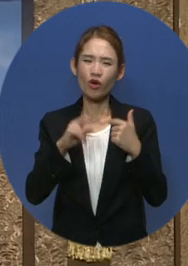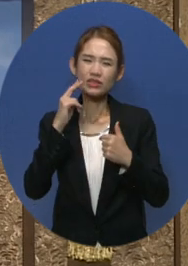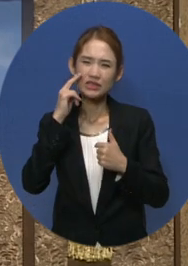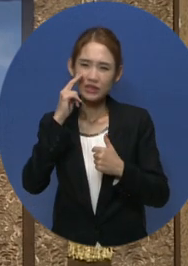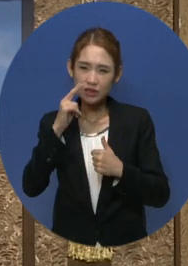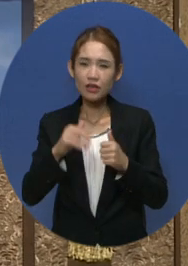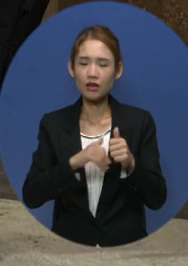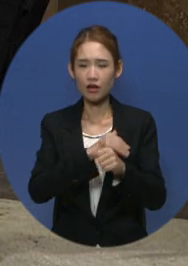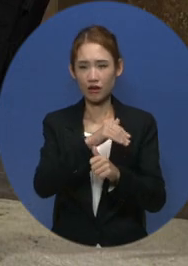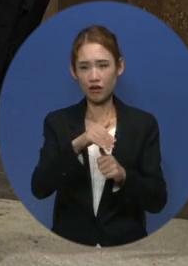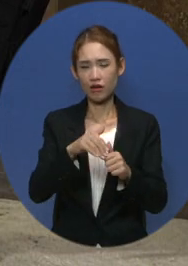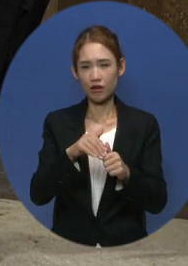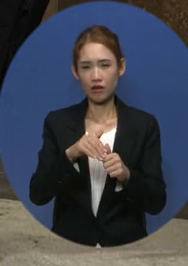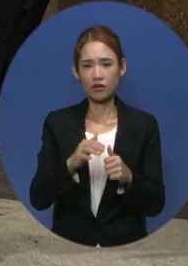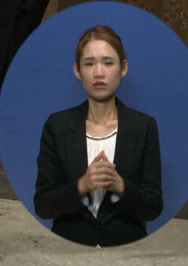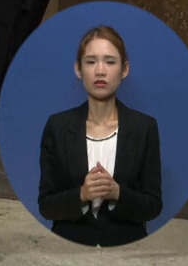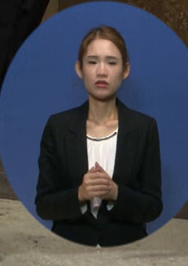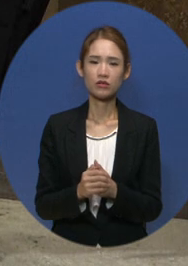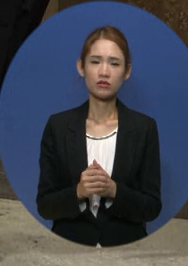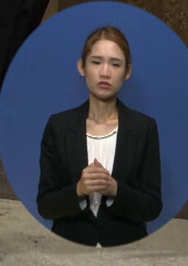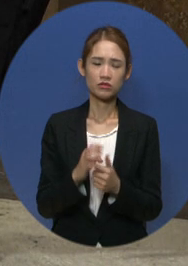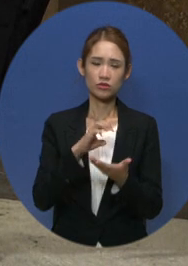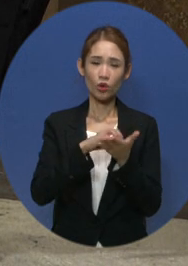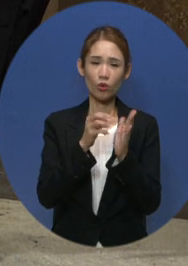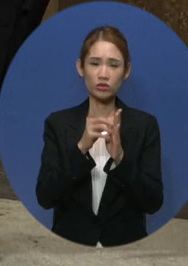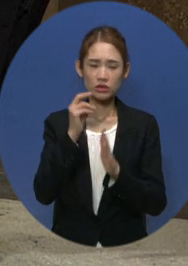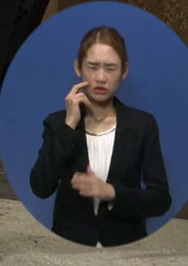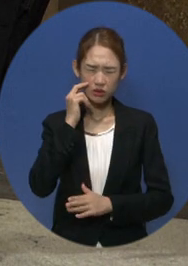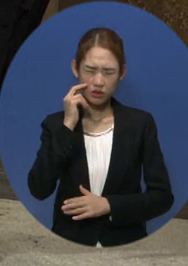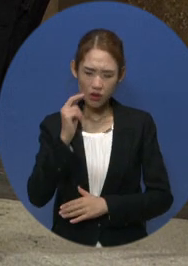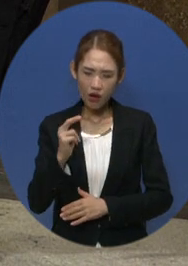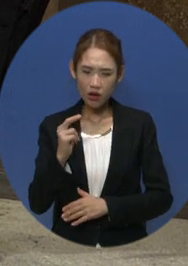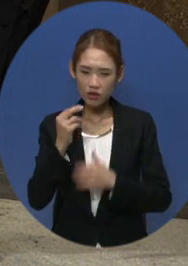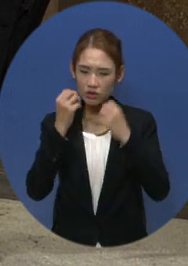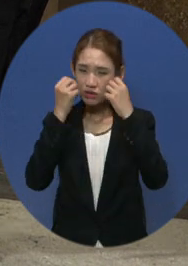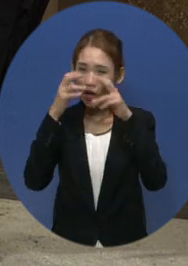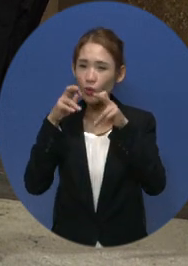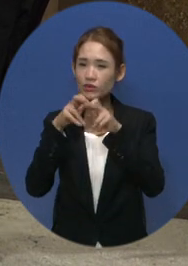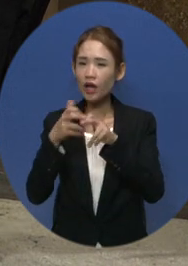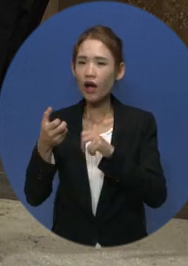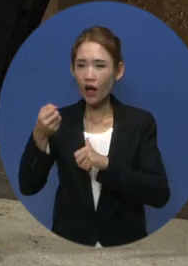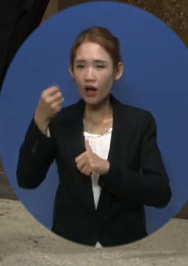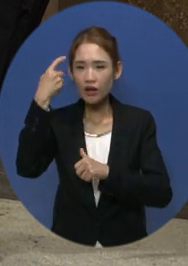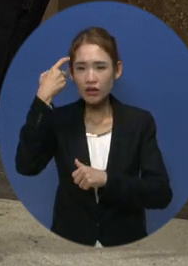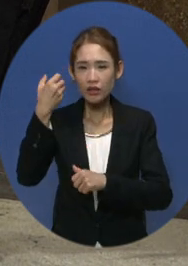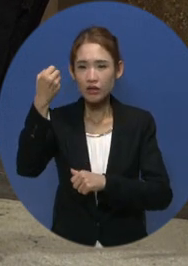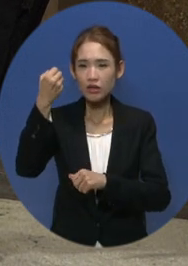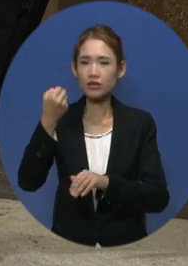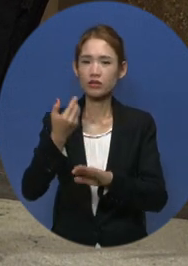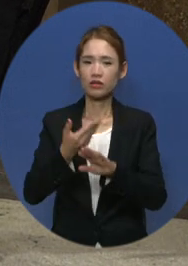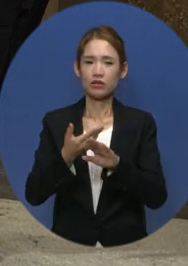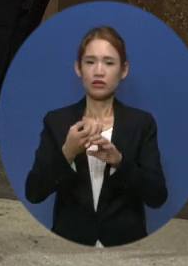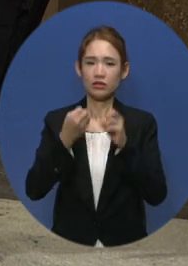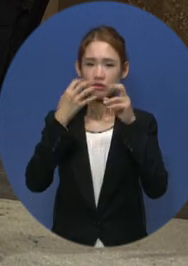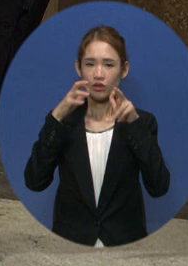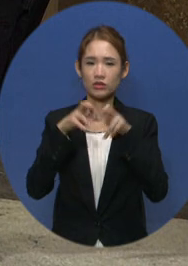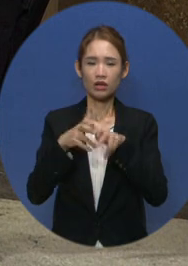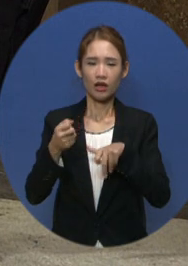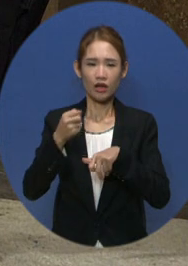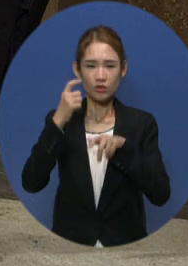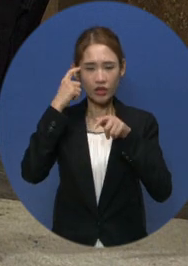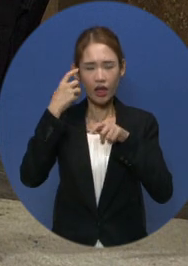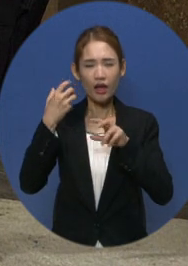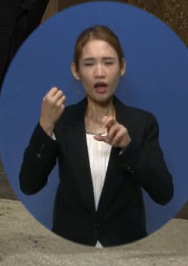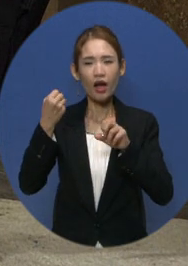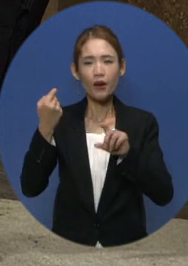장애예요. 이거는. 그 정도로 심각하고 또 새로운 장애로 봐야 예, 새로운 한다. 영역입니다. 새로운 네, 장애로 봐야 됩니다.